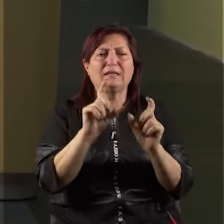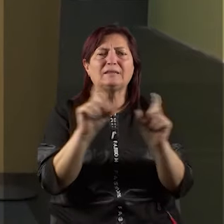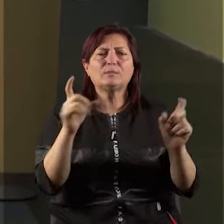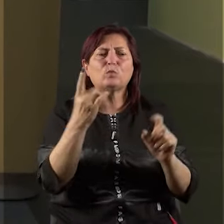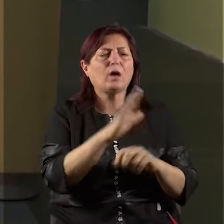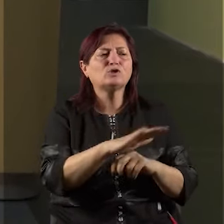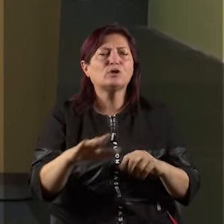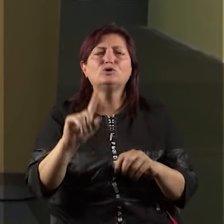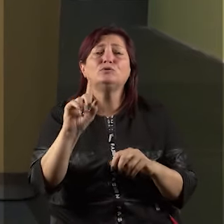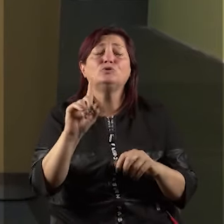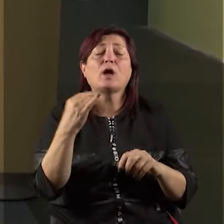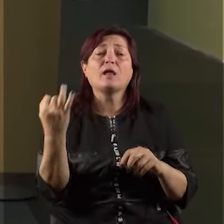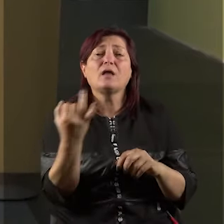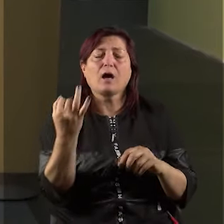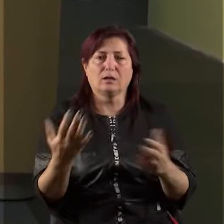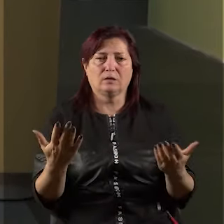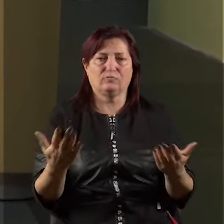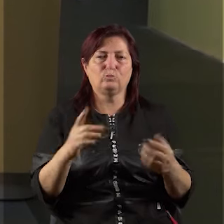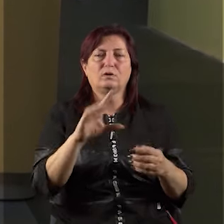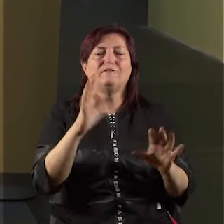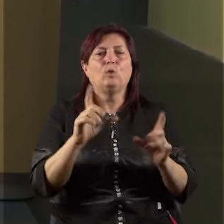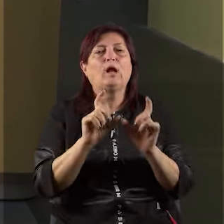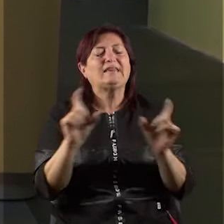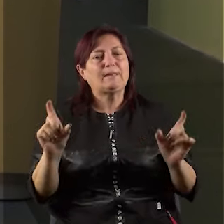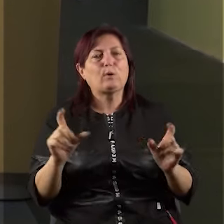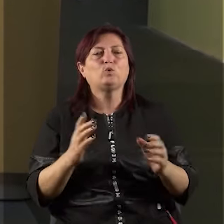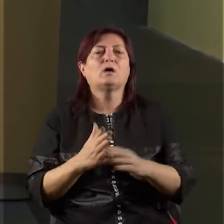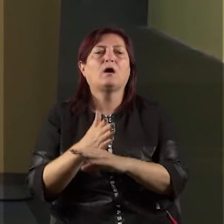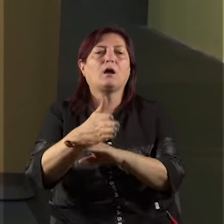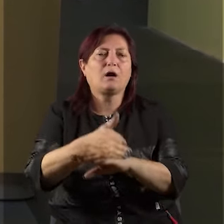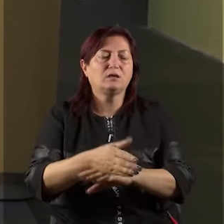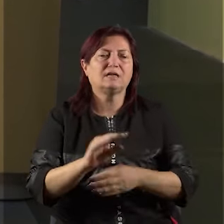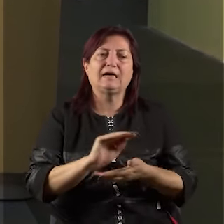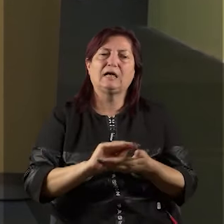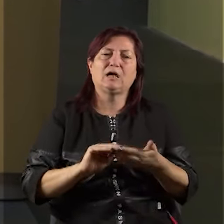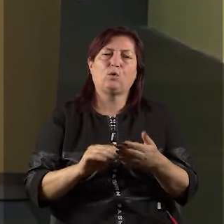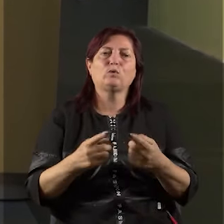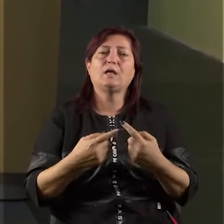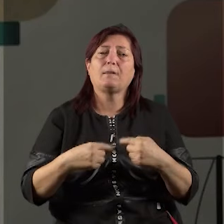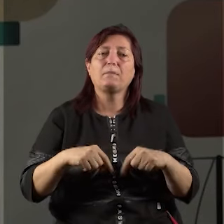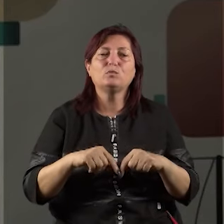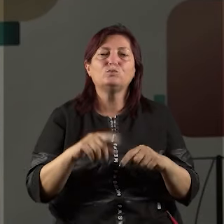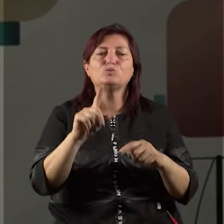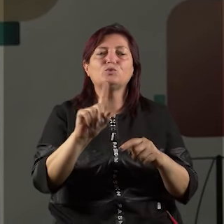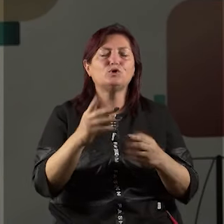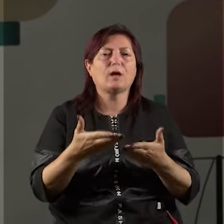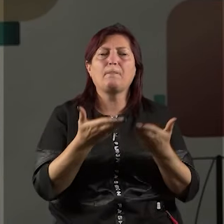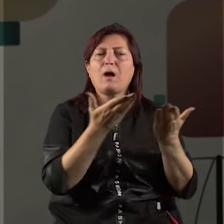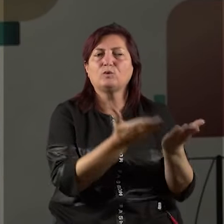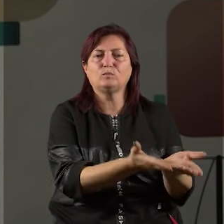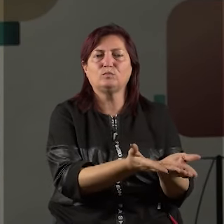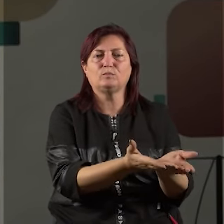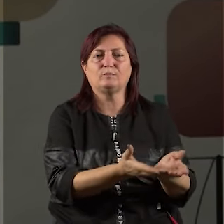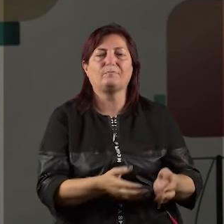հա, եւ ինչ է մատուցվում նրանց, երբ որ դպրոցականը այդպես գալիս է գրողների միջանցքով։ Շատ լավ հարց տվեցիք, Հովանես ջան,